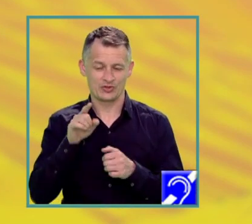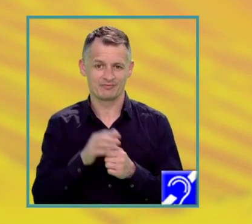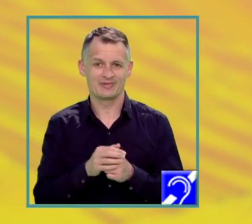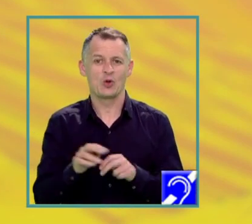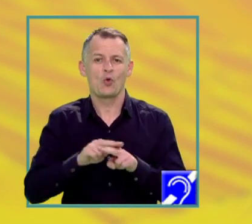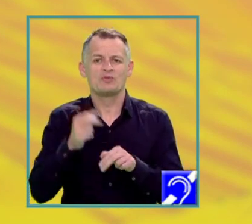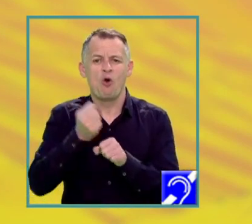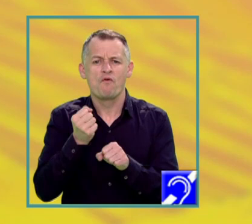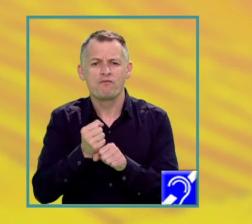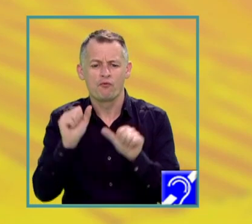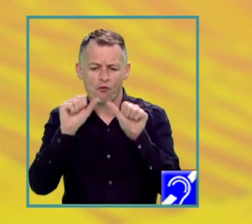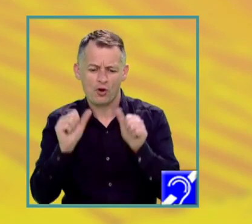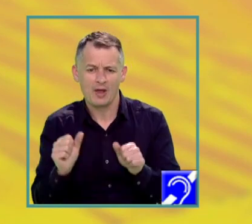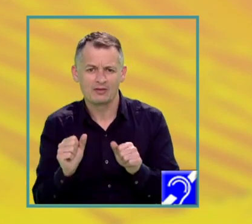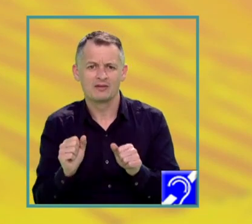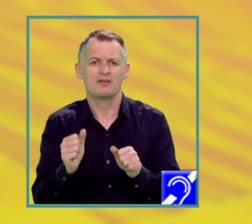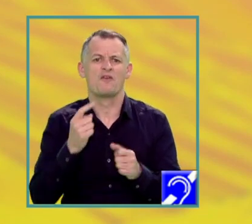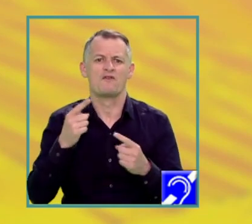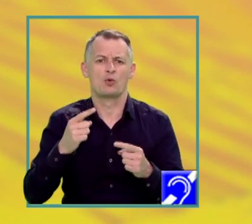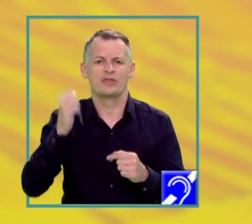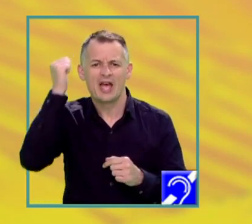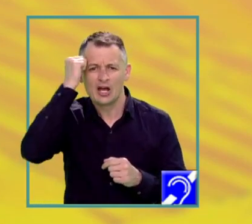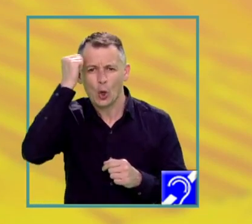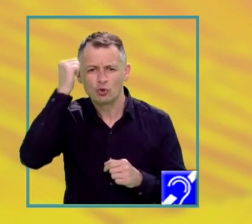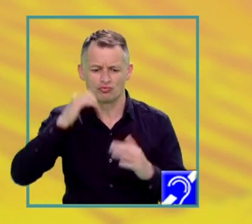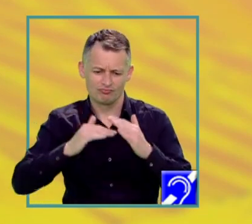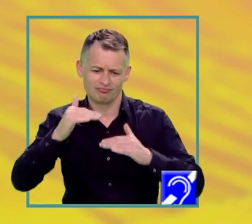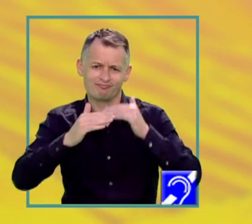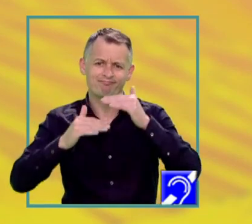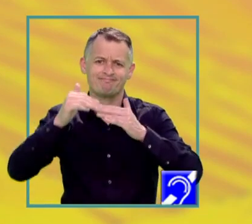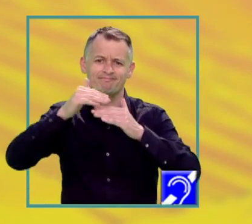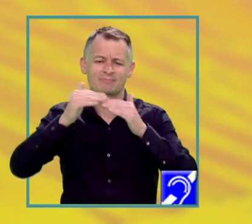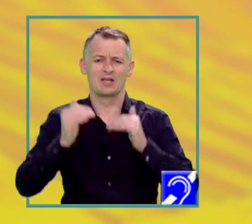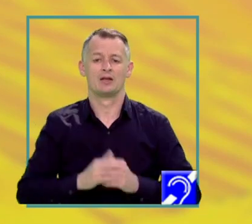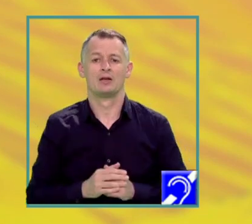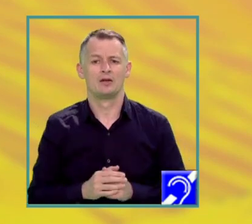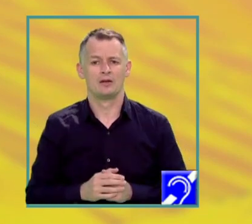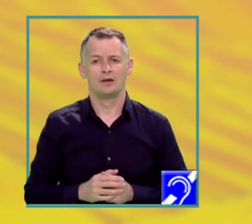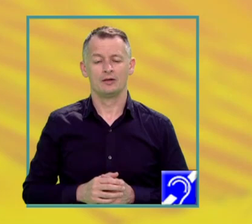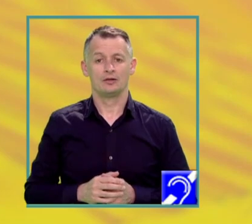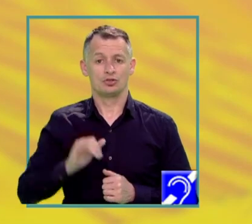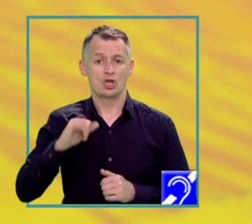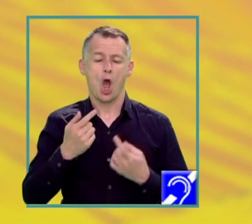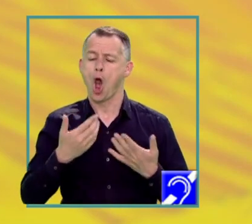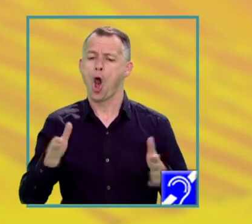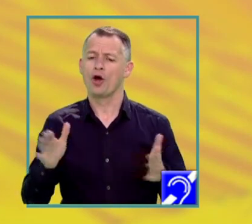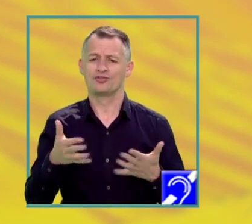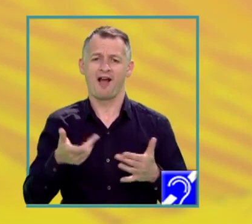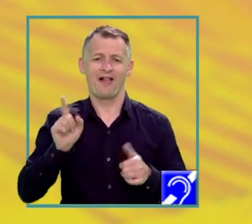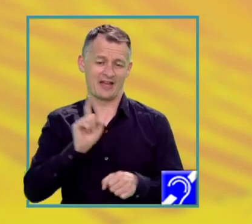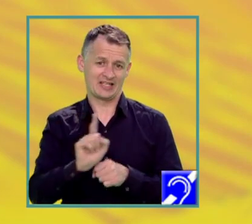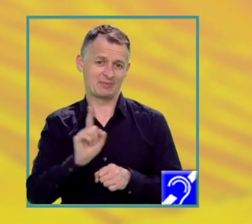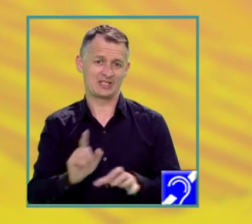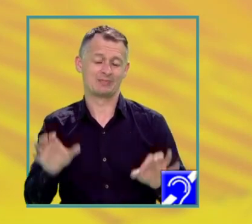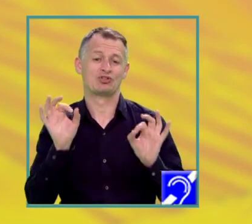de formare tipuri de roci altitudini de defragmentare relief genetic si orice alte aspecte